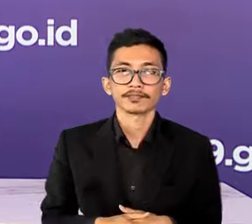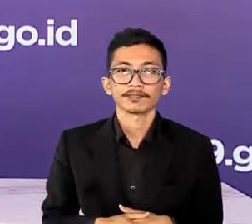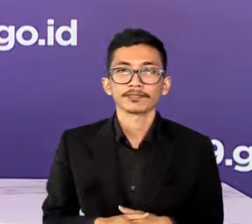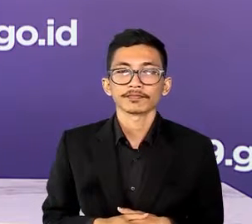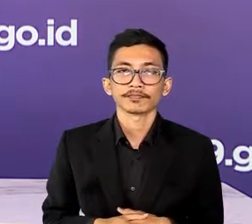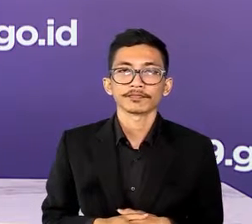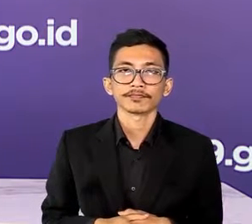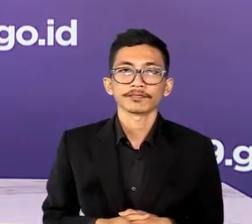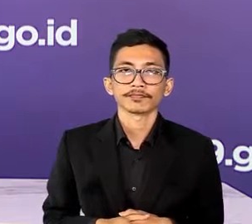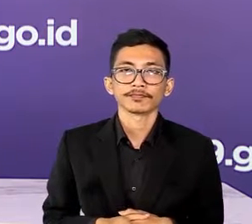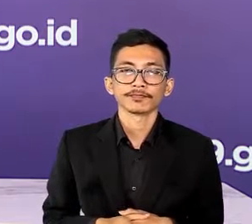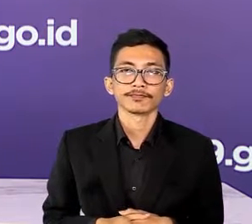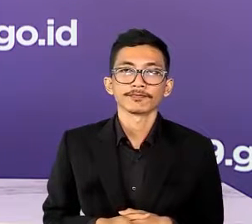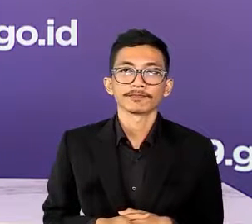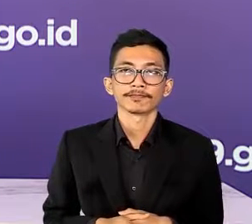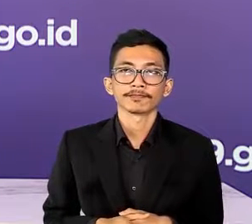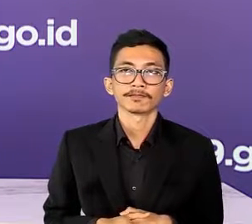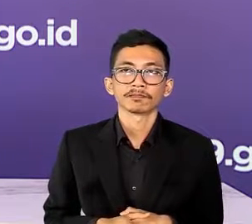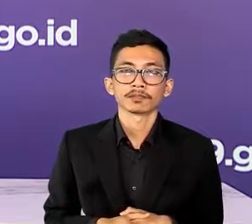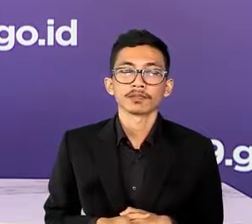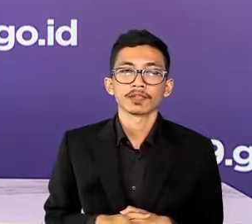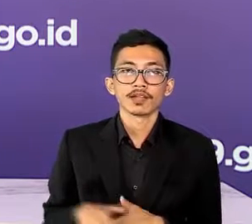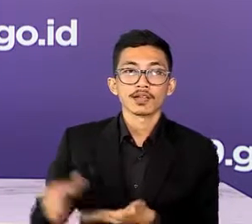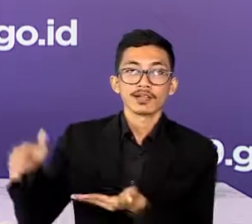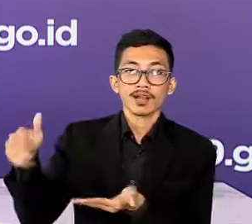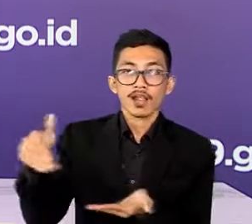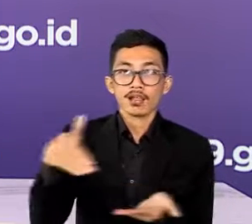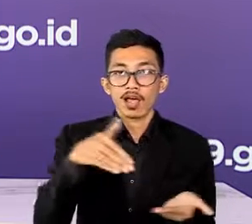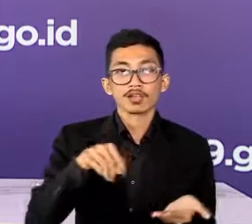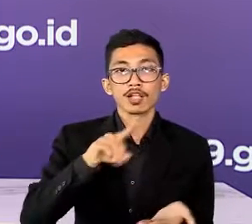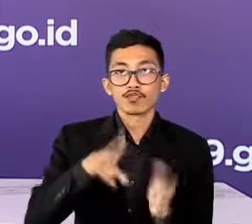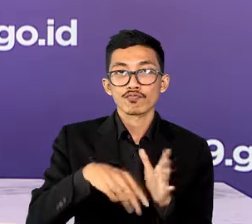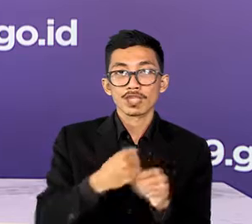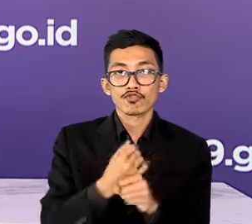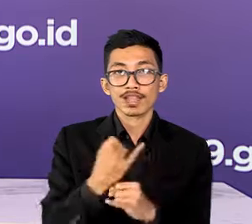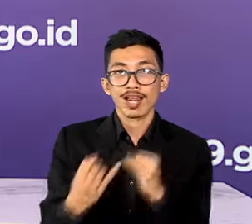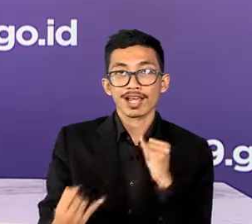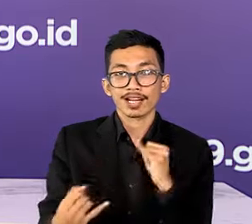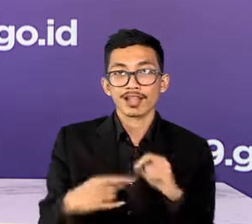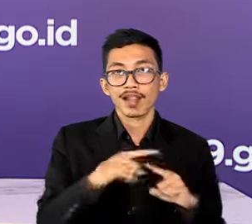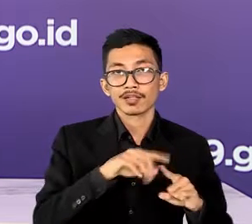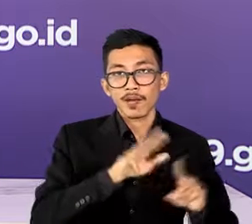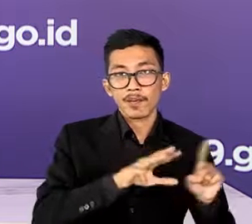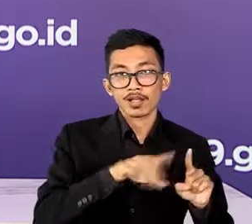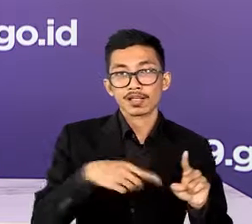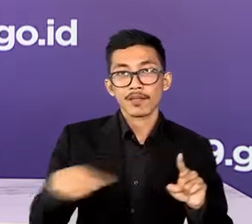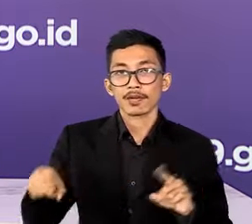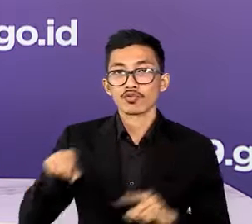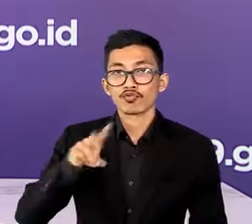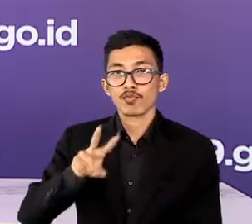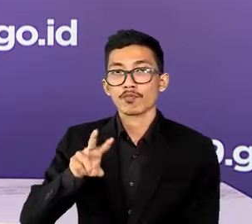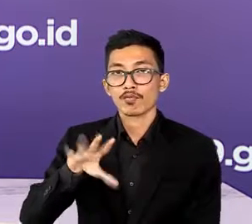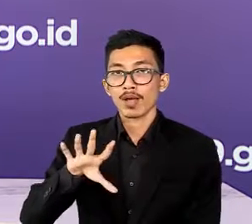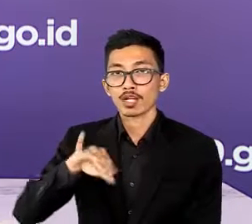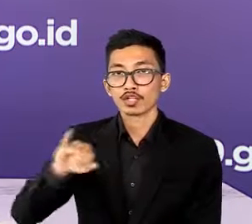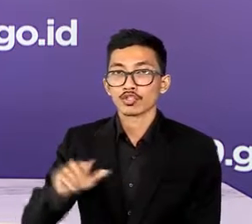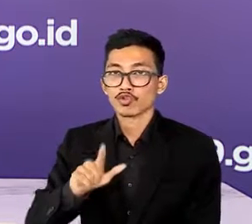America berdasarkan data pemantauan seminggu terakhir yaitu dari tanggal 19 sampai dengan 25juli